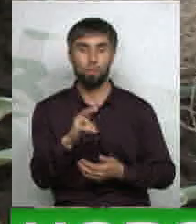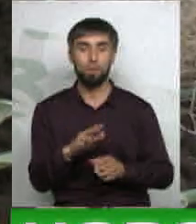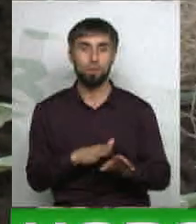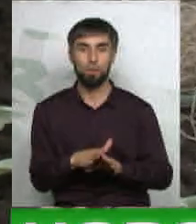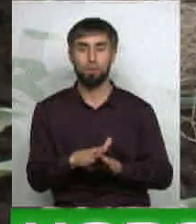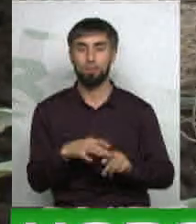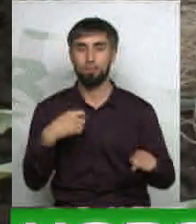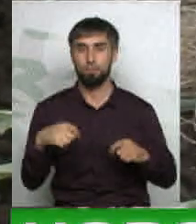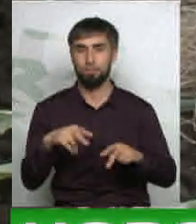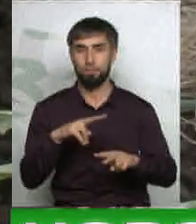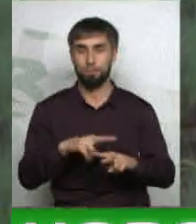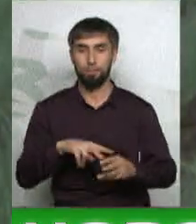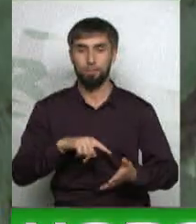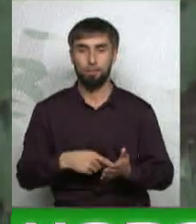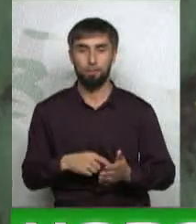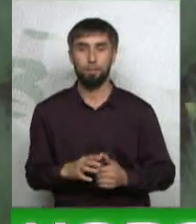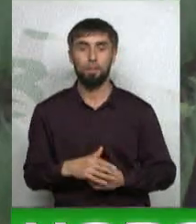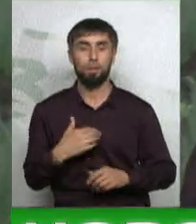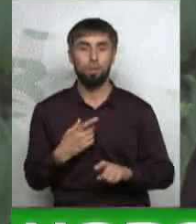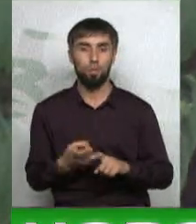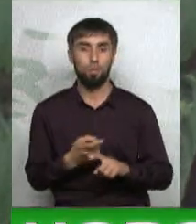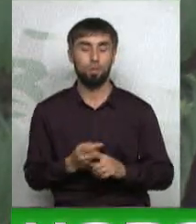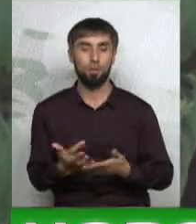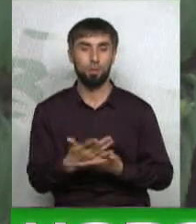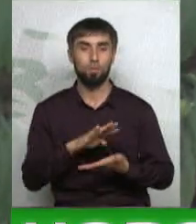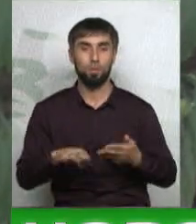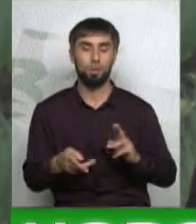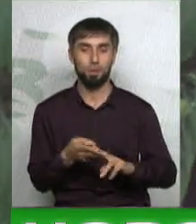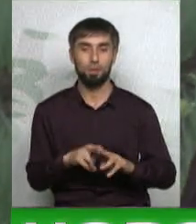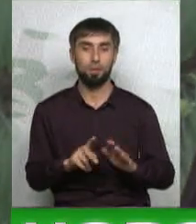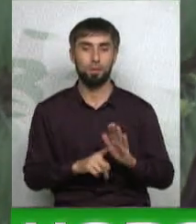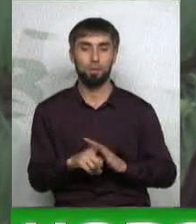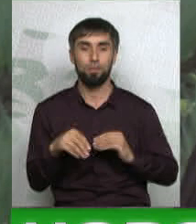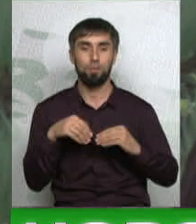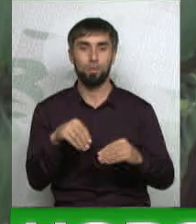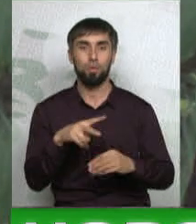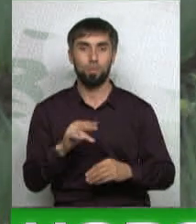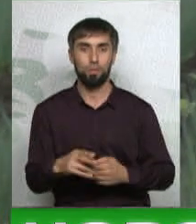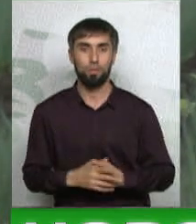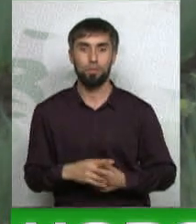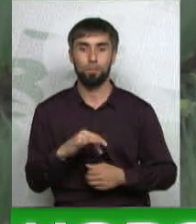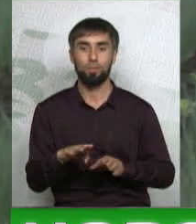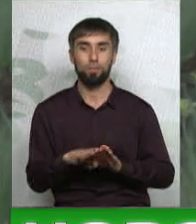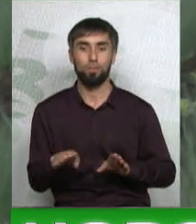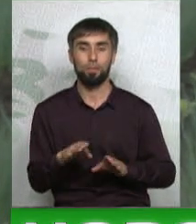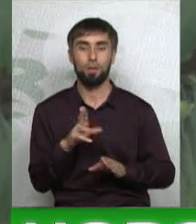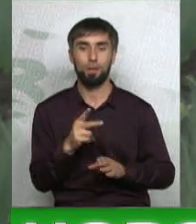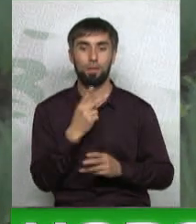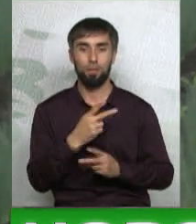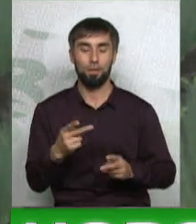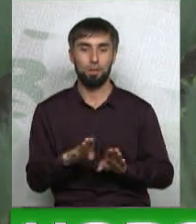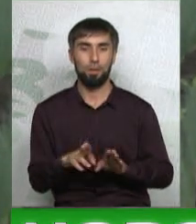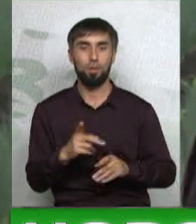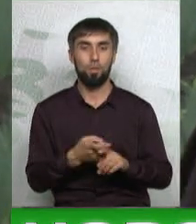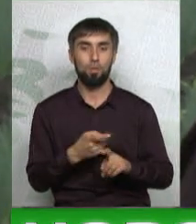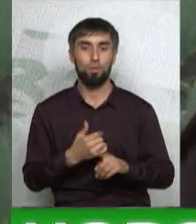заполнит прилавки торговых точек. Мы картошку убрали, после этого вот посадили лук. Лук тоже вот так, как видите, так